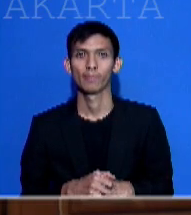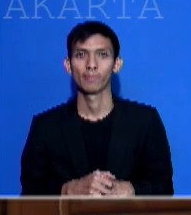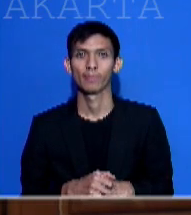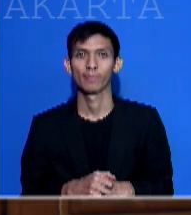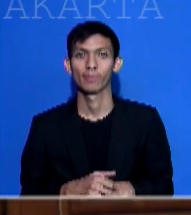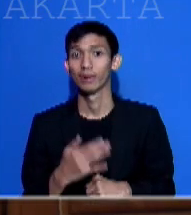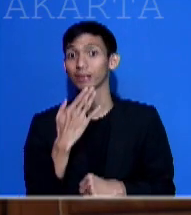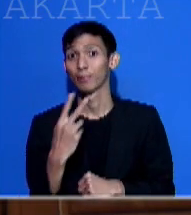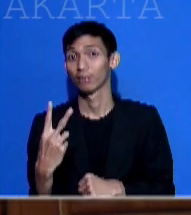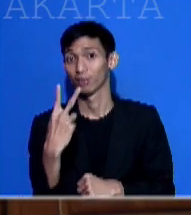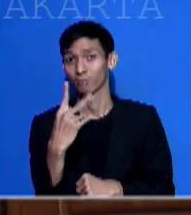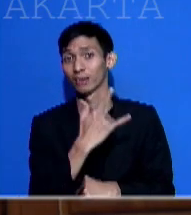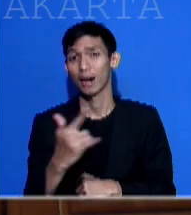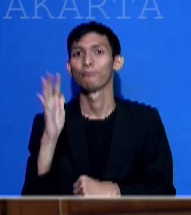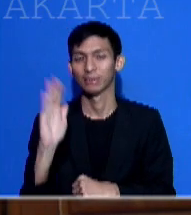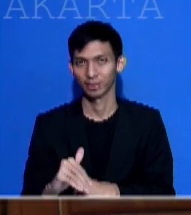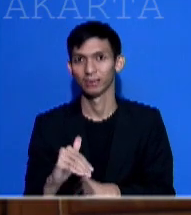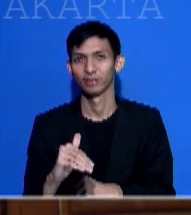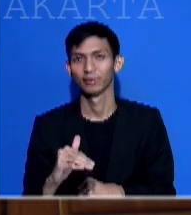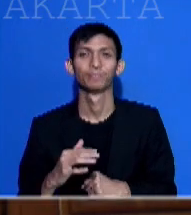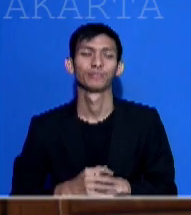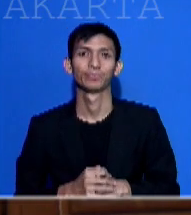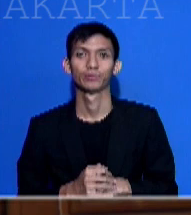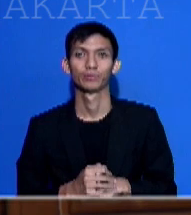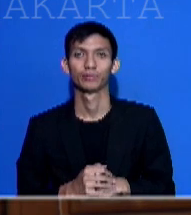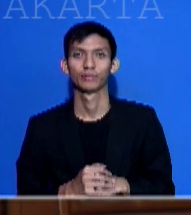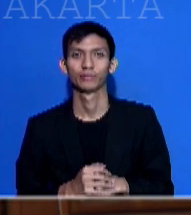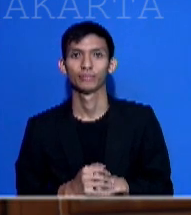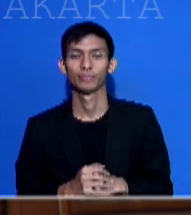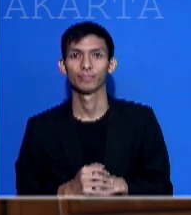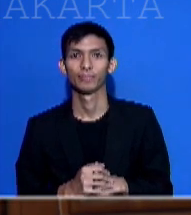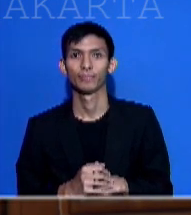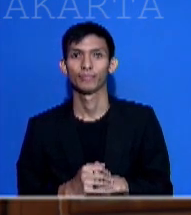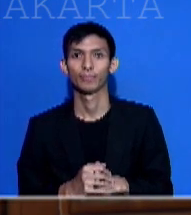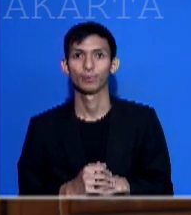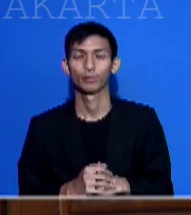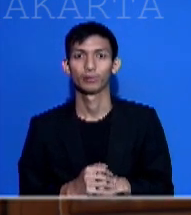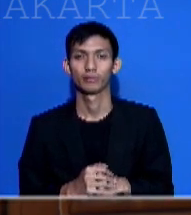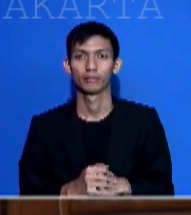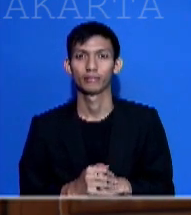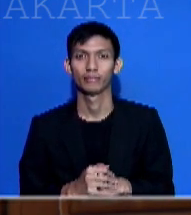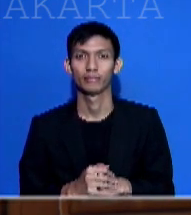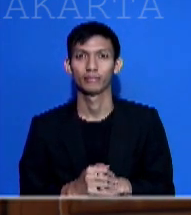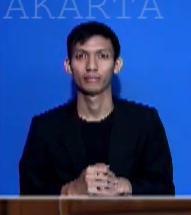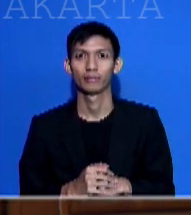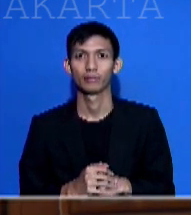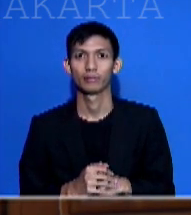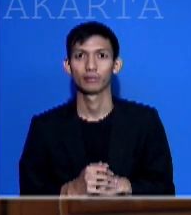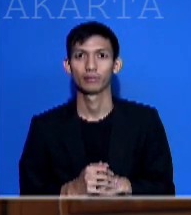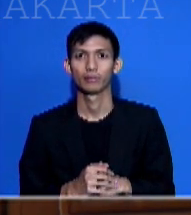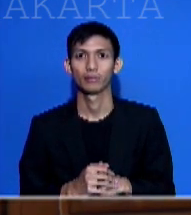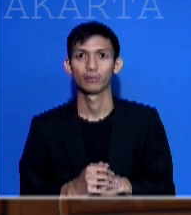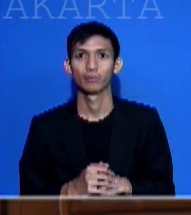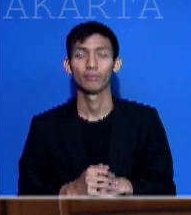Matur nuwun para pamirsa panjenengan tasih setya manunggal wonten ing pawartos basa Jawi Yogyakarta. Para pamirsa, wekdal sakmenika